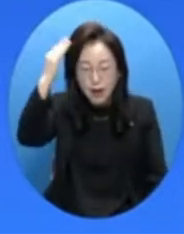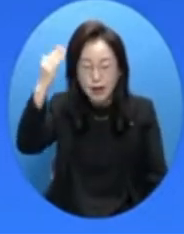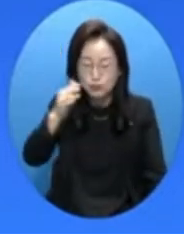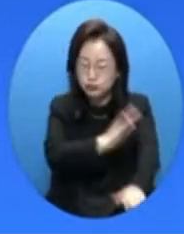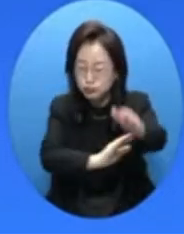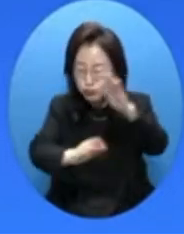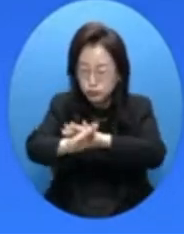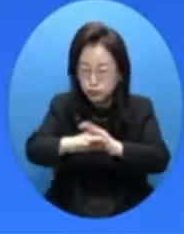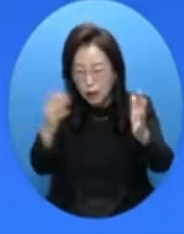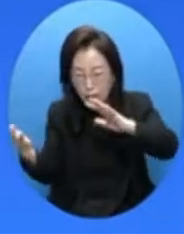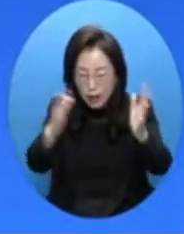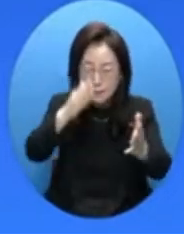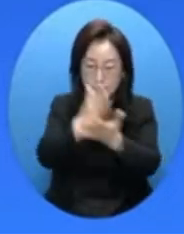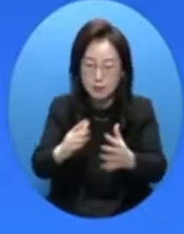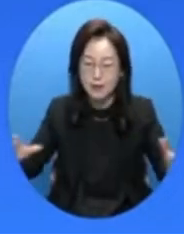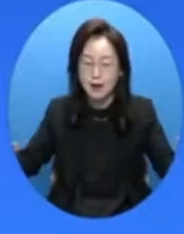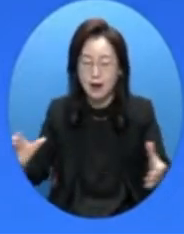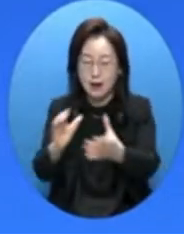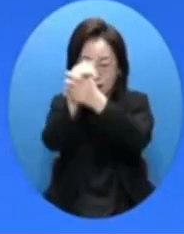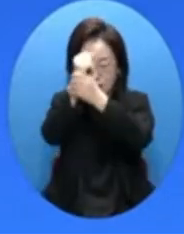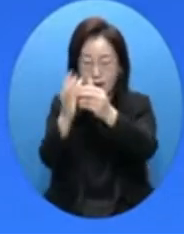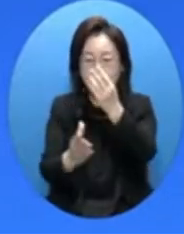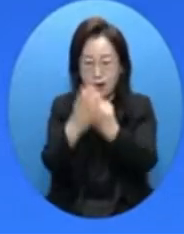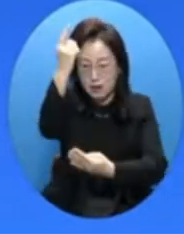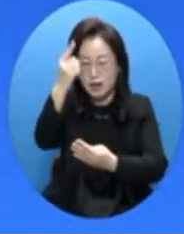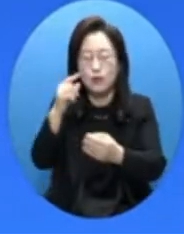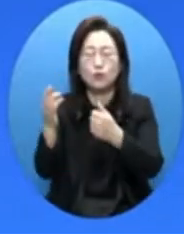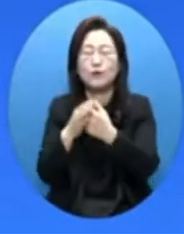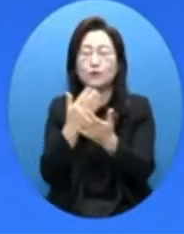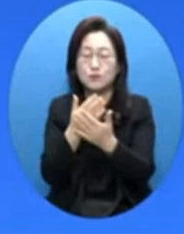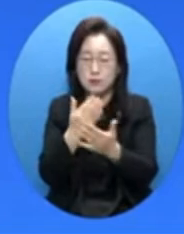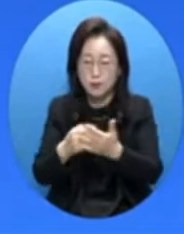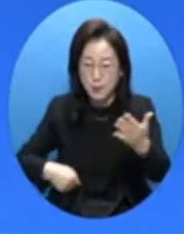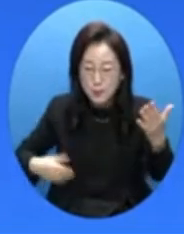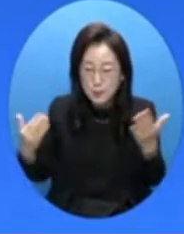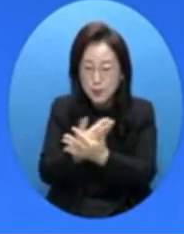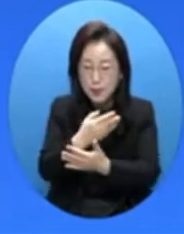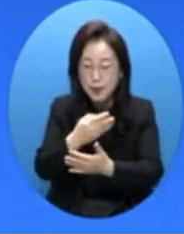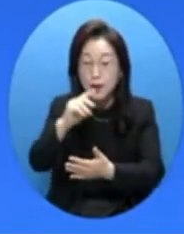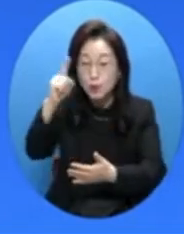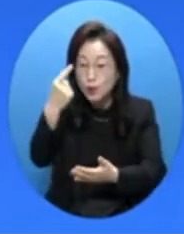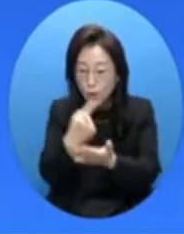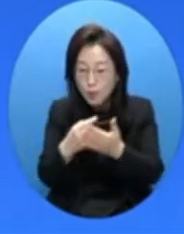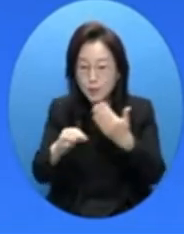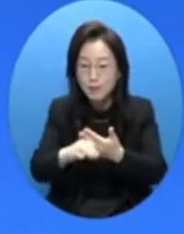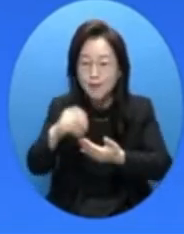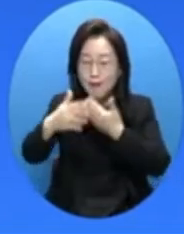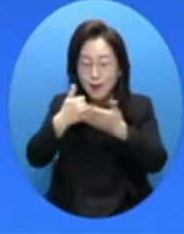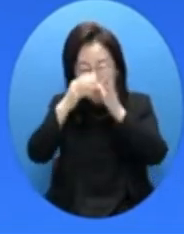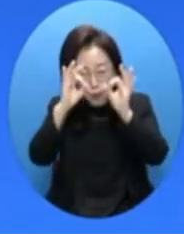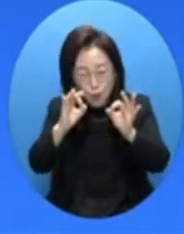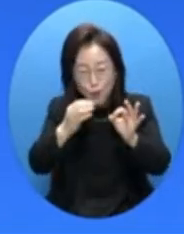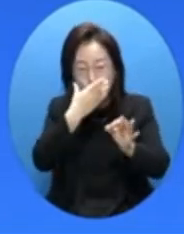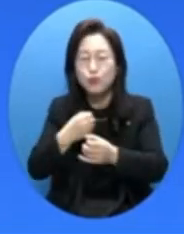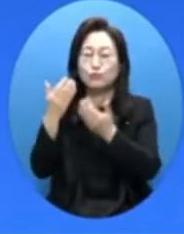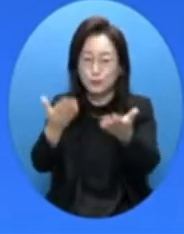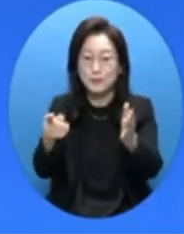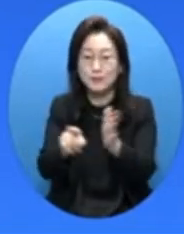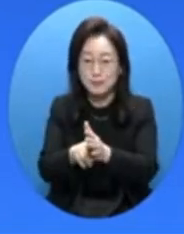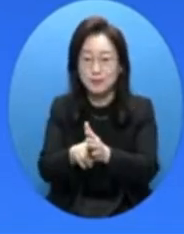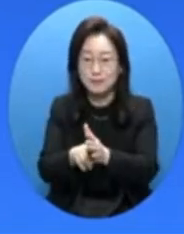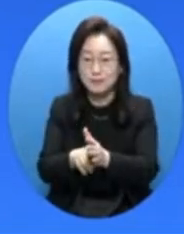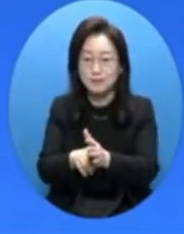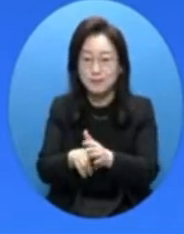어울어로 치우치하느라고 하나가 되게 하여 주옵소서 회개하고 주 앞에 드러나올 때 하나님께서 우리를이 대한민국에 복을 베풀어 줄로 믿습니다